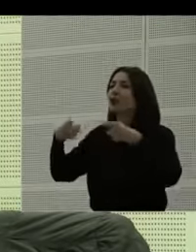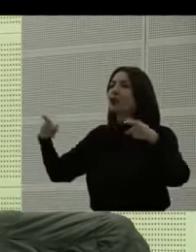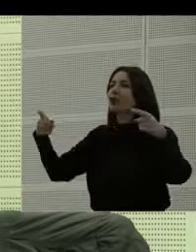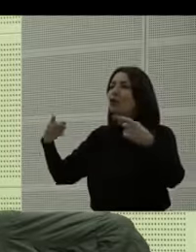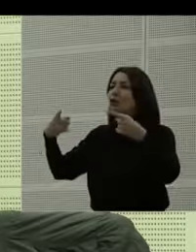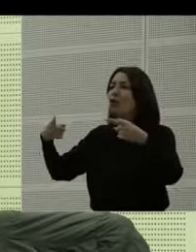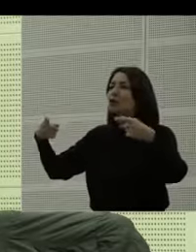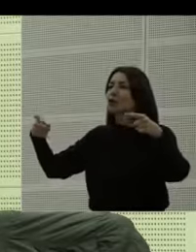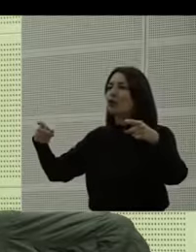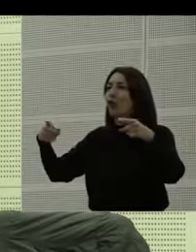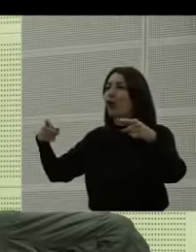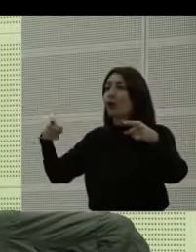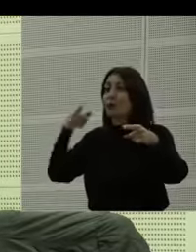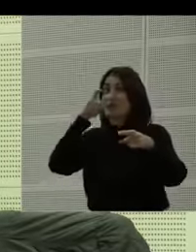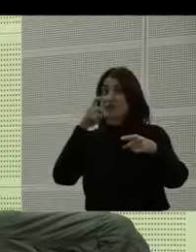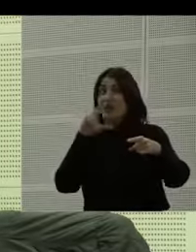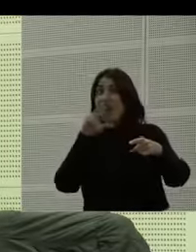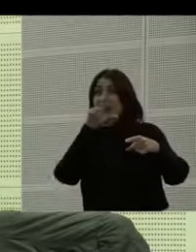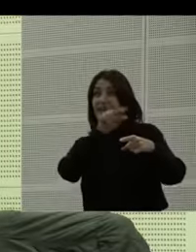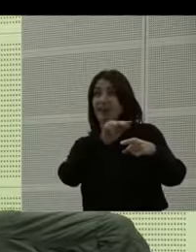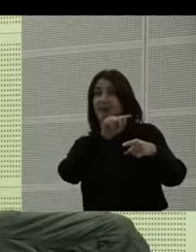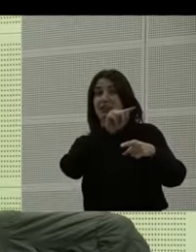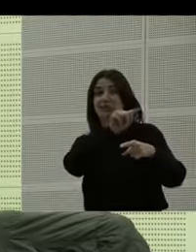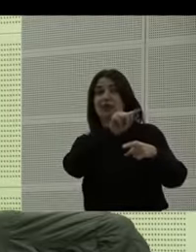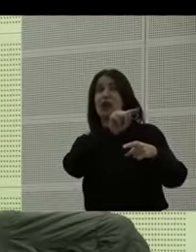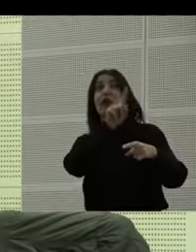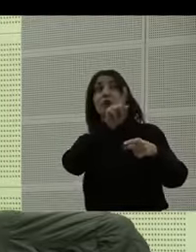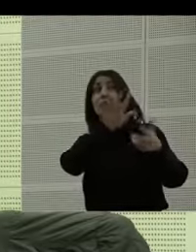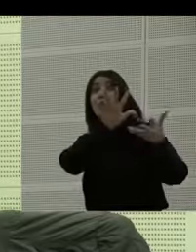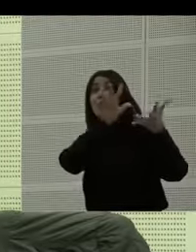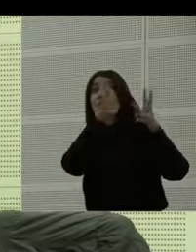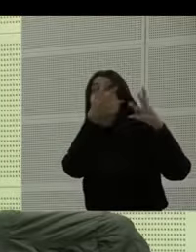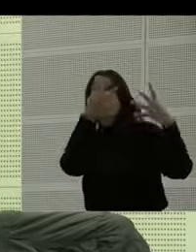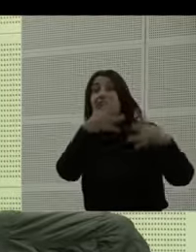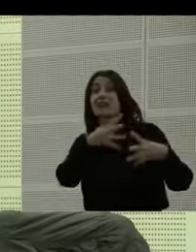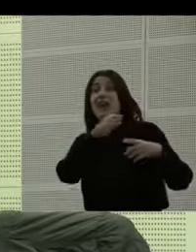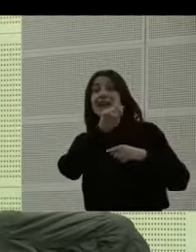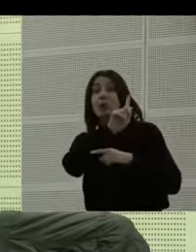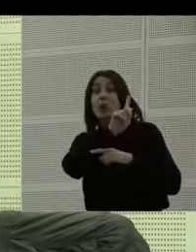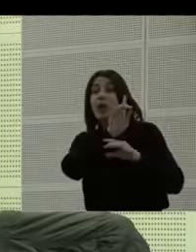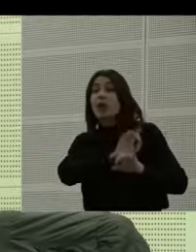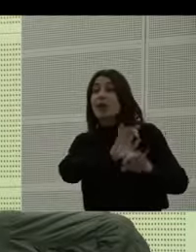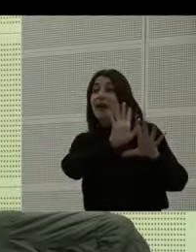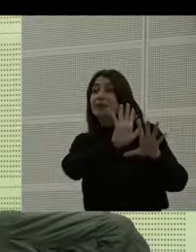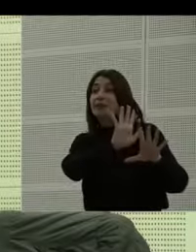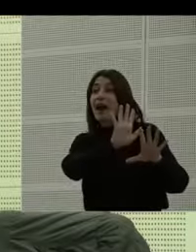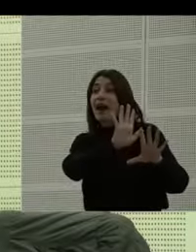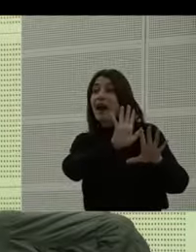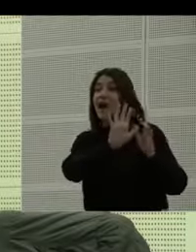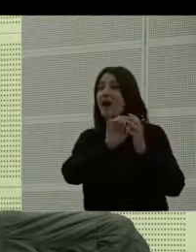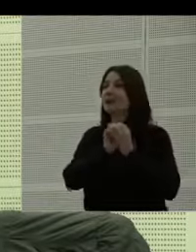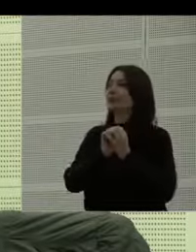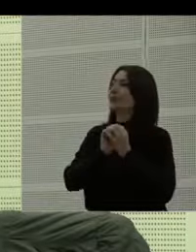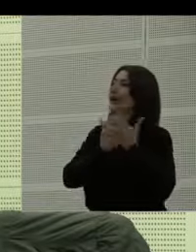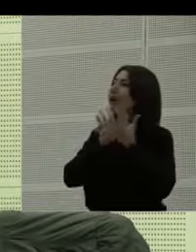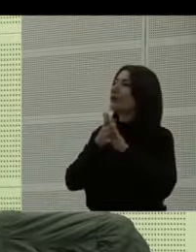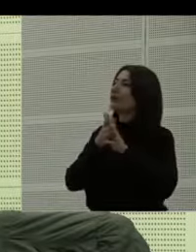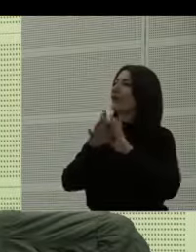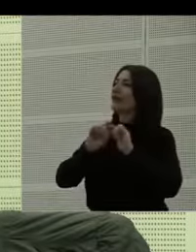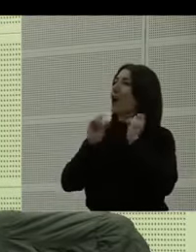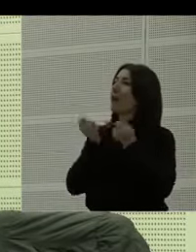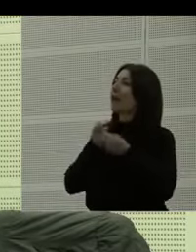E lei dice: la realizzazione della mia libertà, della mia completezza di